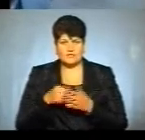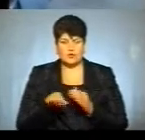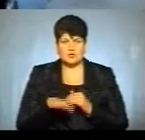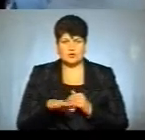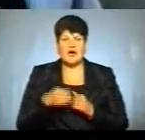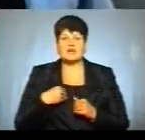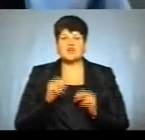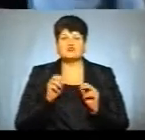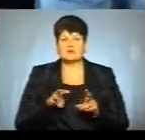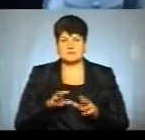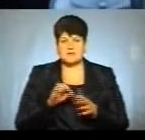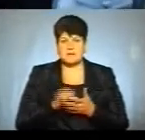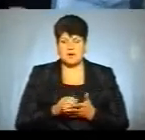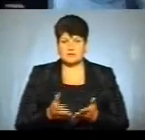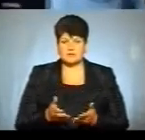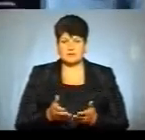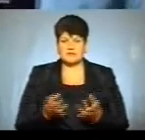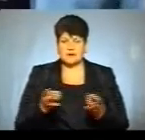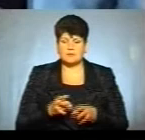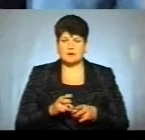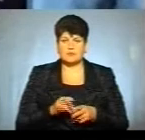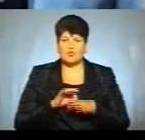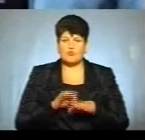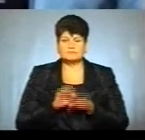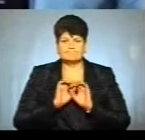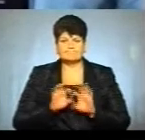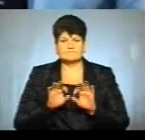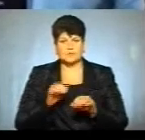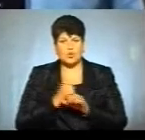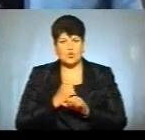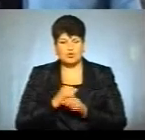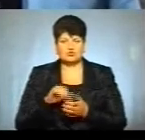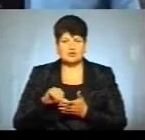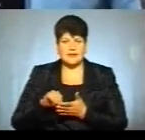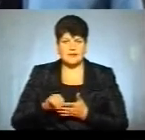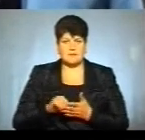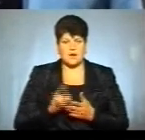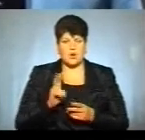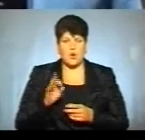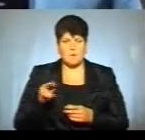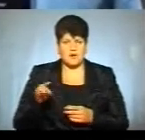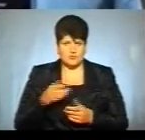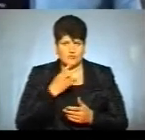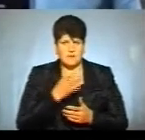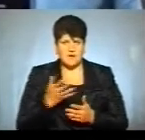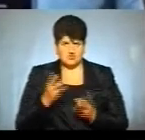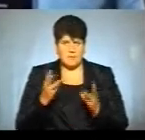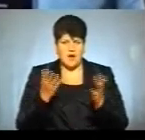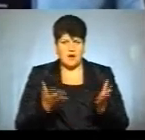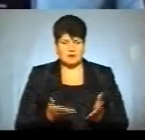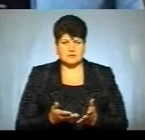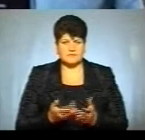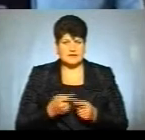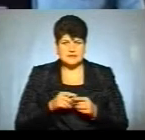А я чим займаюся? Треба вести якусь профілактичну роботу з членами кооперативу. Тому що, бачите, ну, палять.